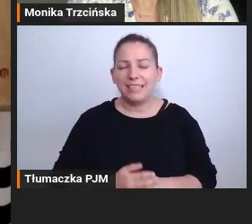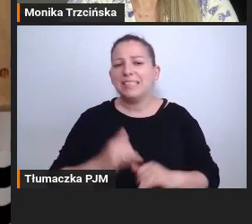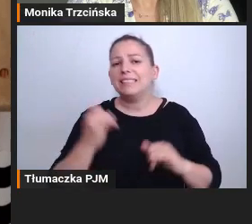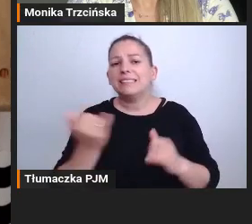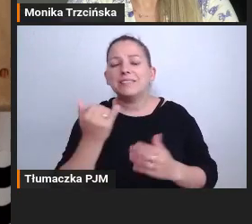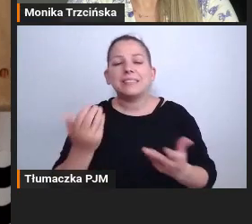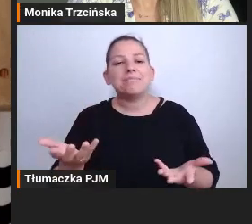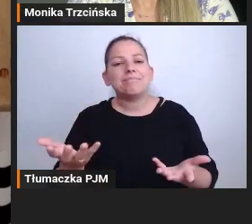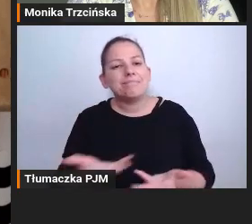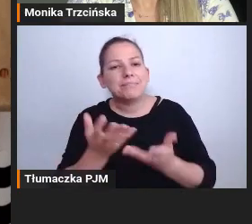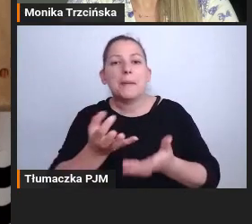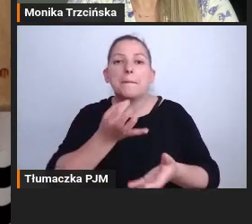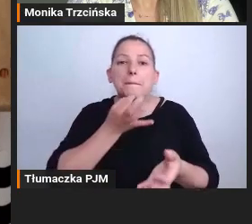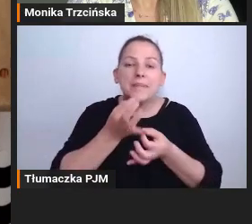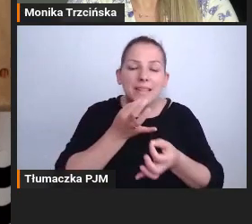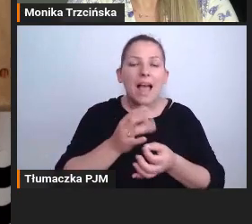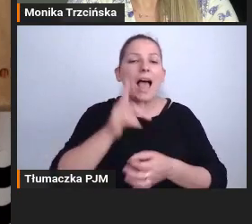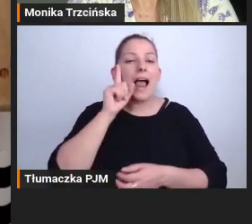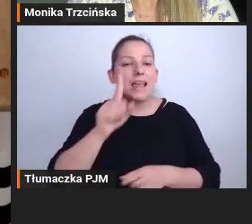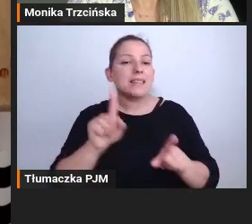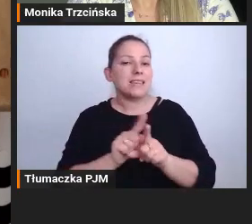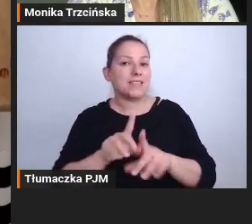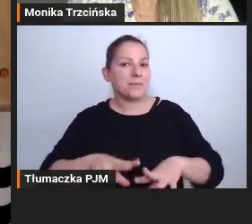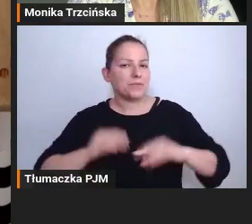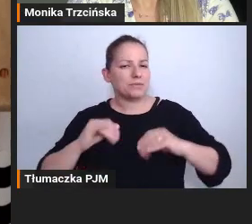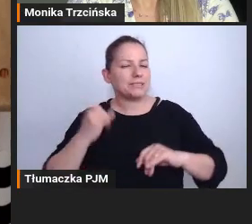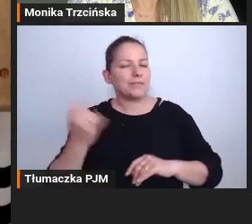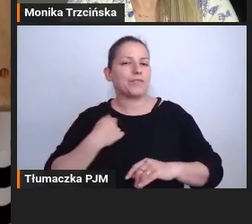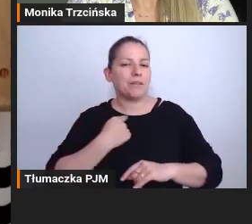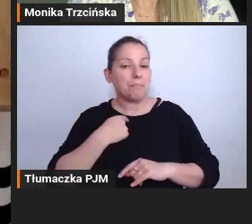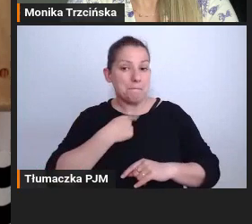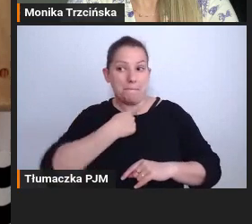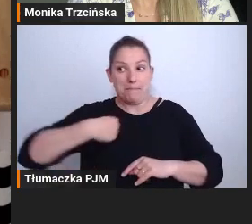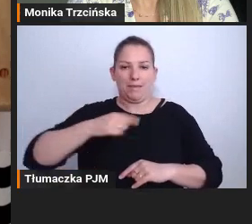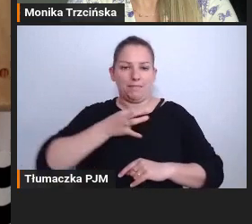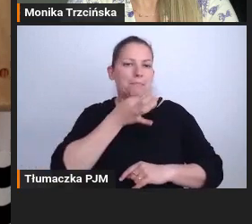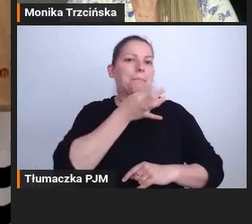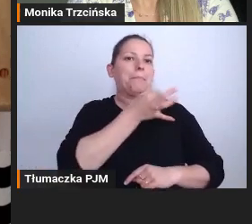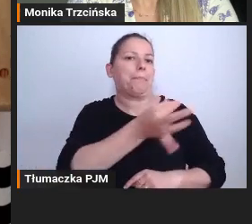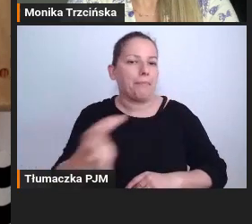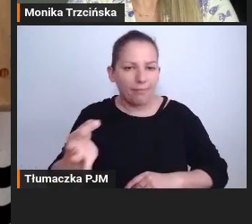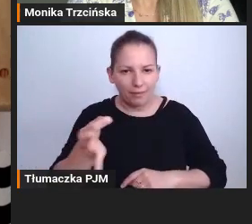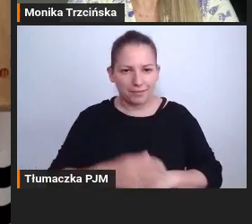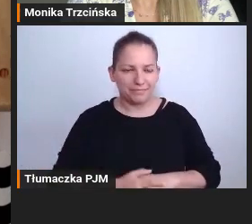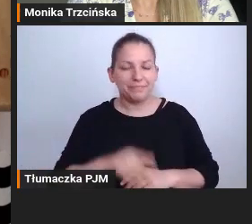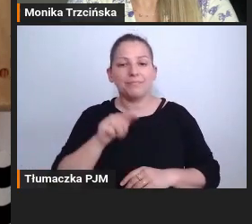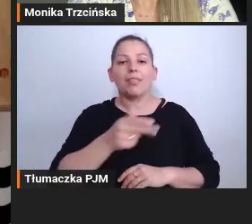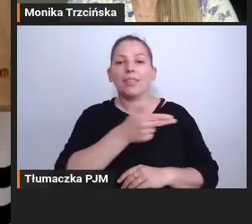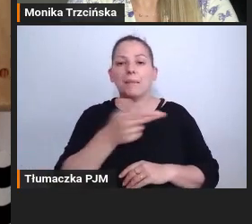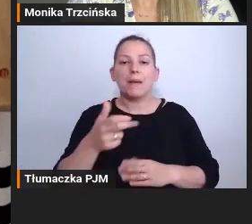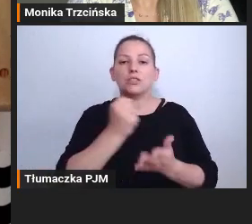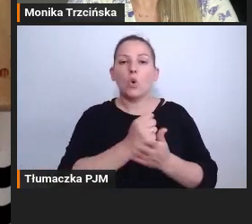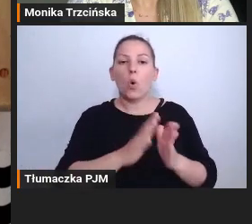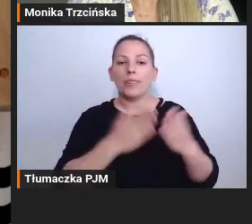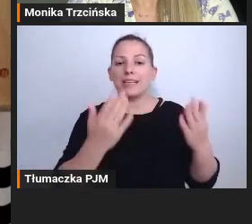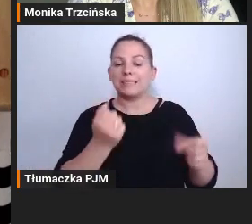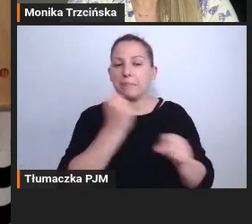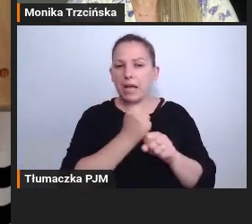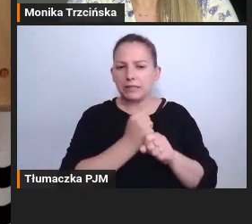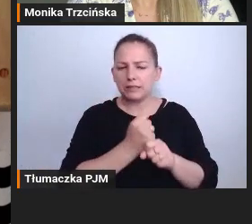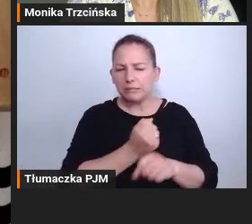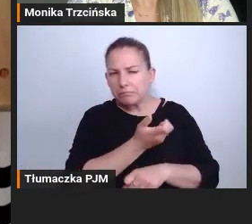do zadawania pytań, ale mamy też na początek zawsze pytanie dla Was. To będzie dotyczyło kodeksu pracy. Jest wiele